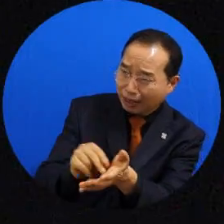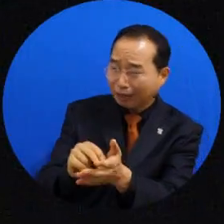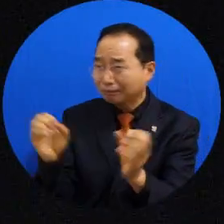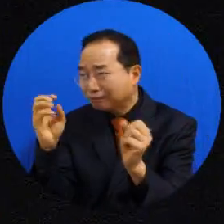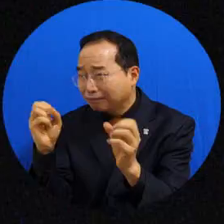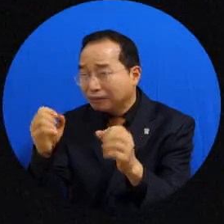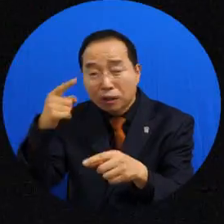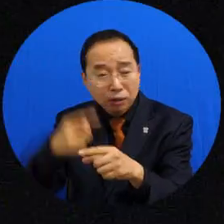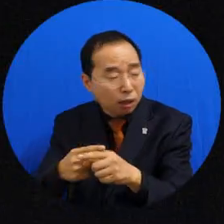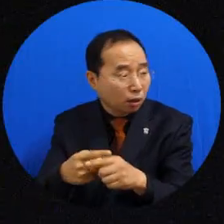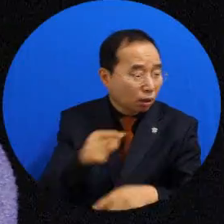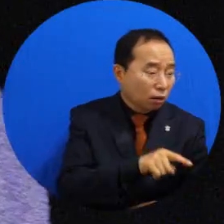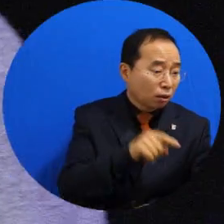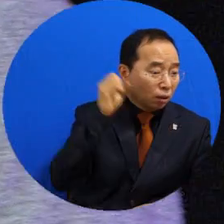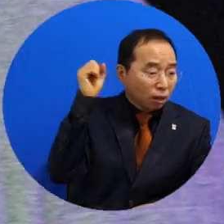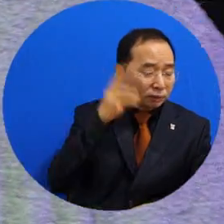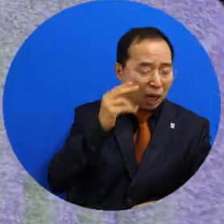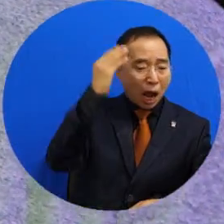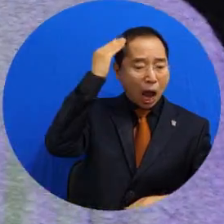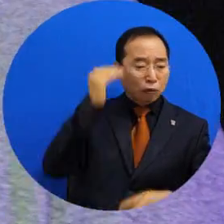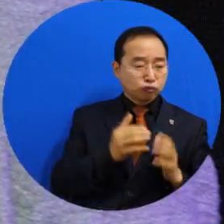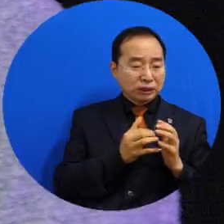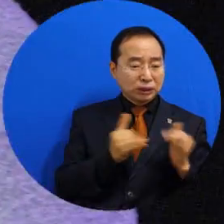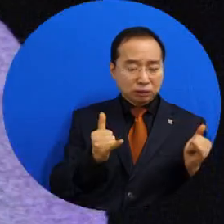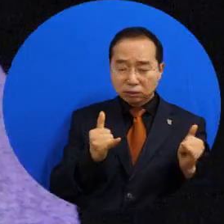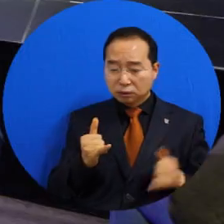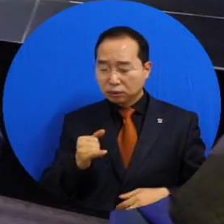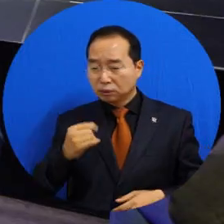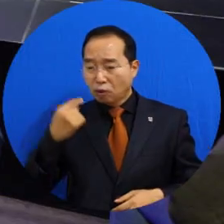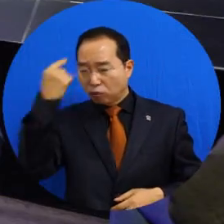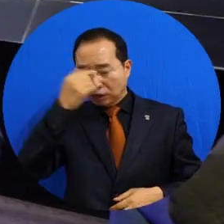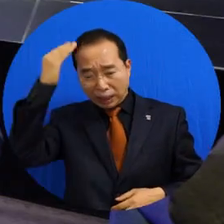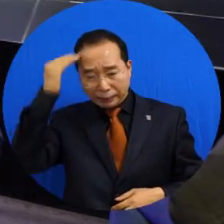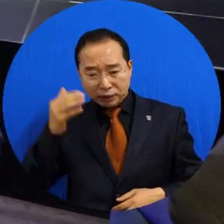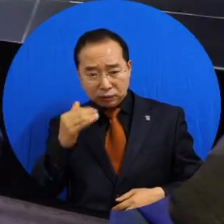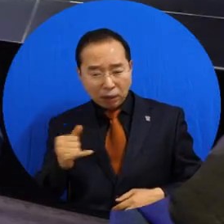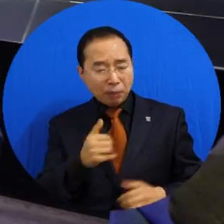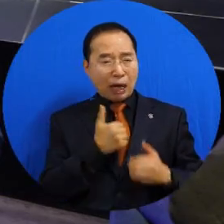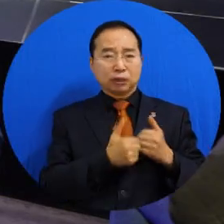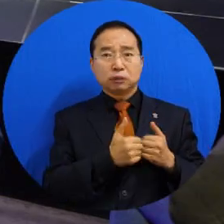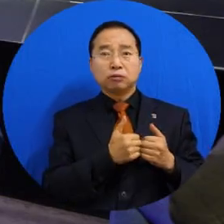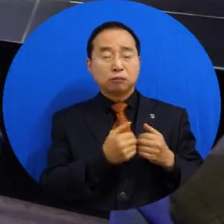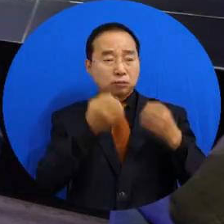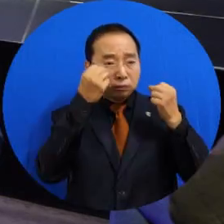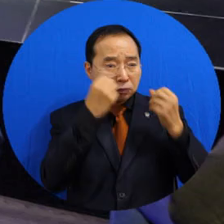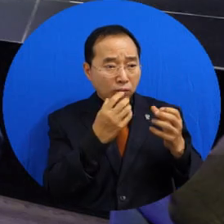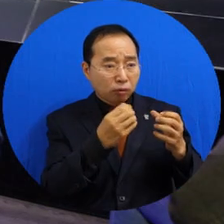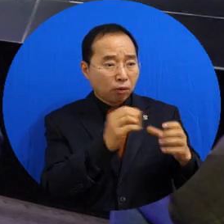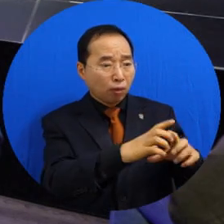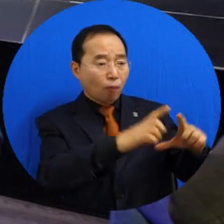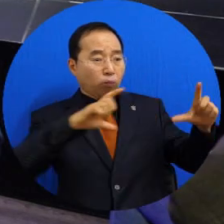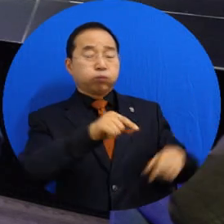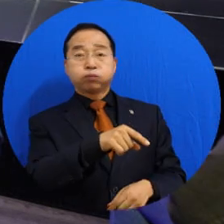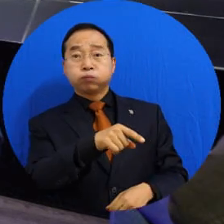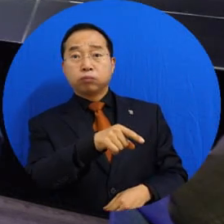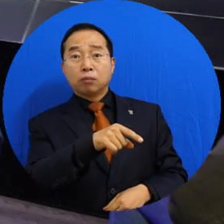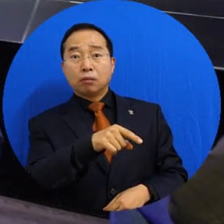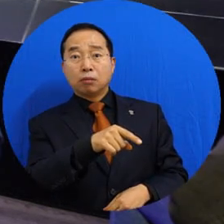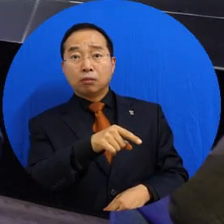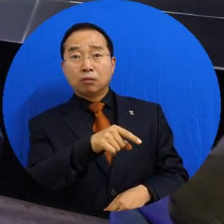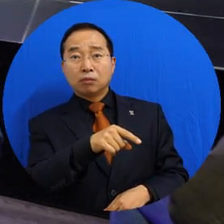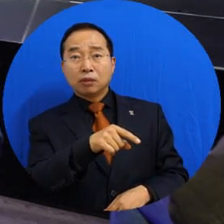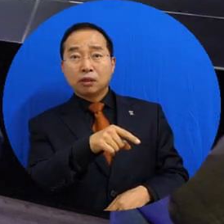한국 흑인 갈등으로 이게 비화가 돼버렸어요. 그래서 그때부터 그 전까지 물론 안